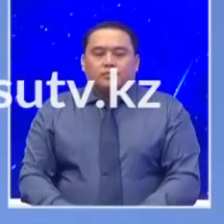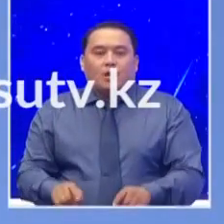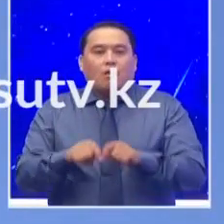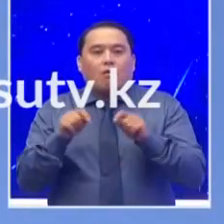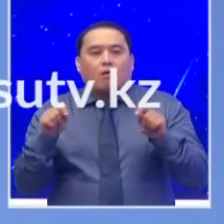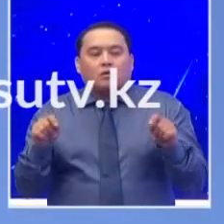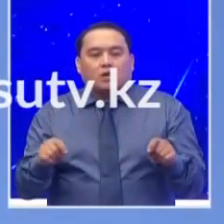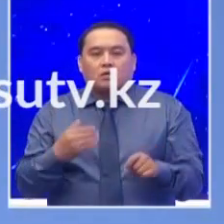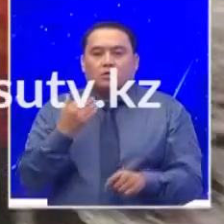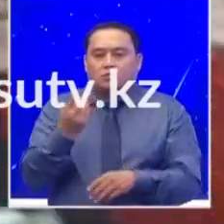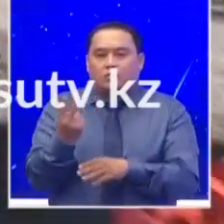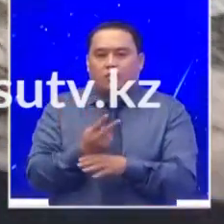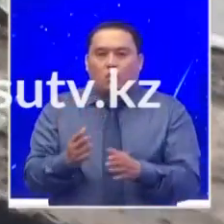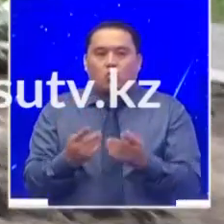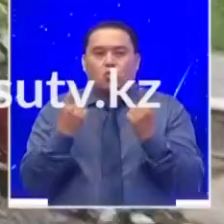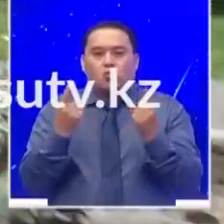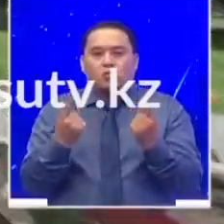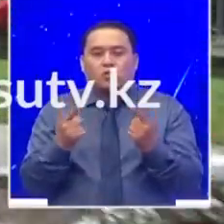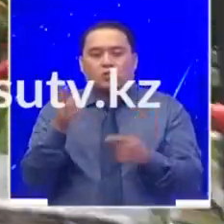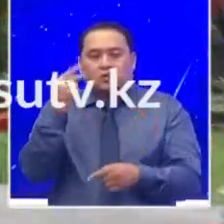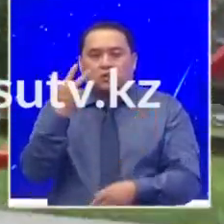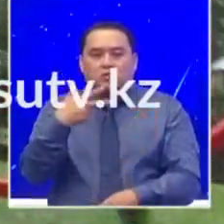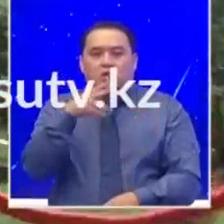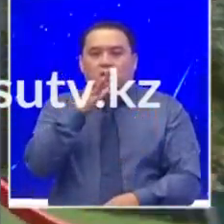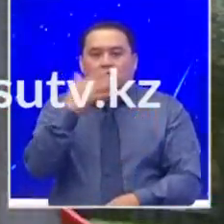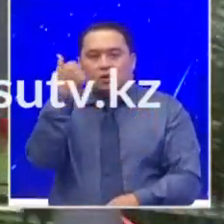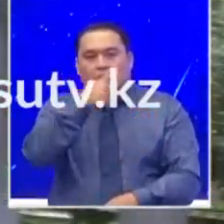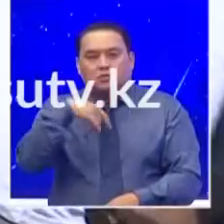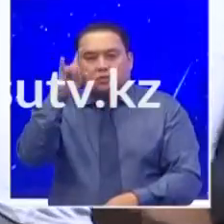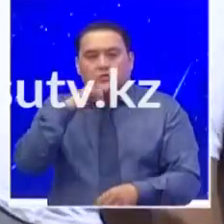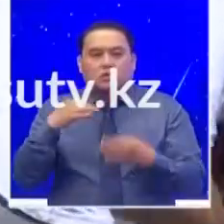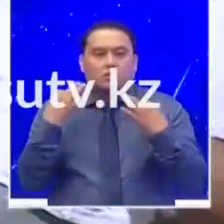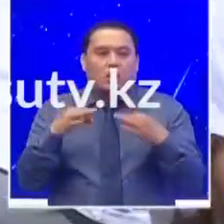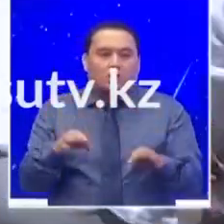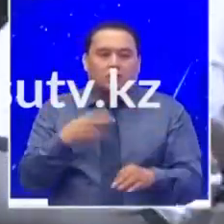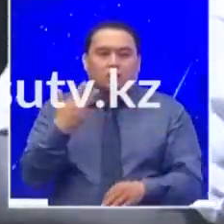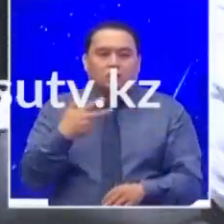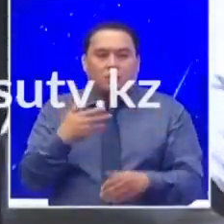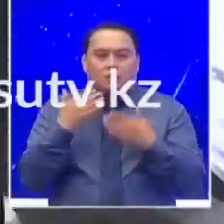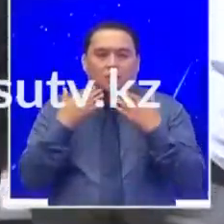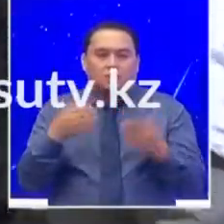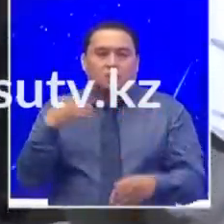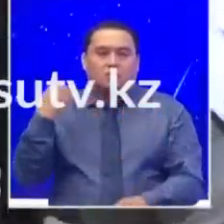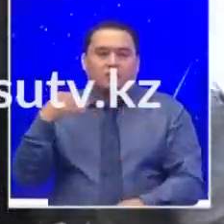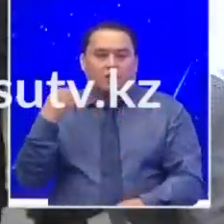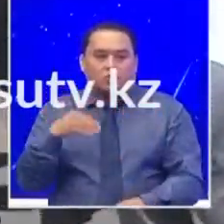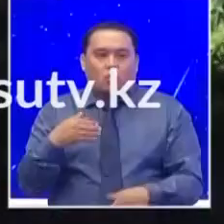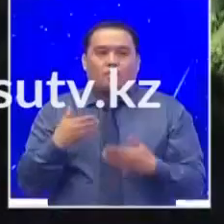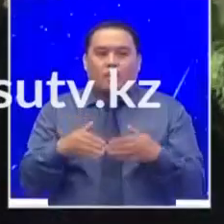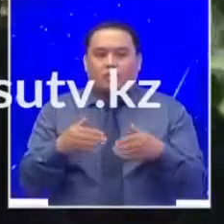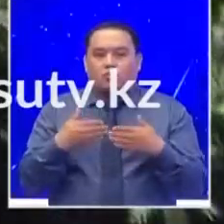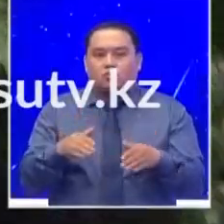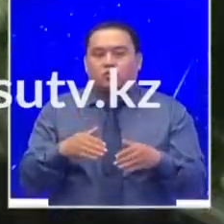аллеи ознаменовалось сразу двумя крупными датами – 30-летие независимости Республики Казахстан и 30-й последний звонок. Выпускники